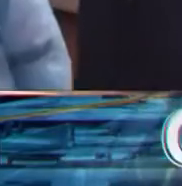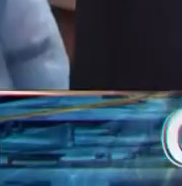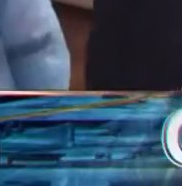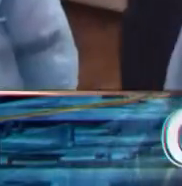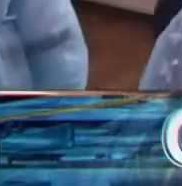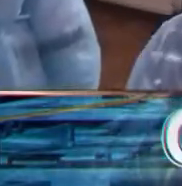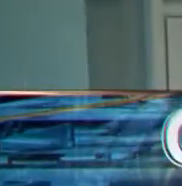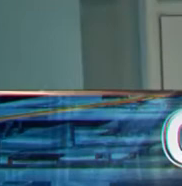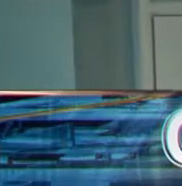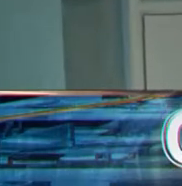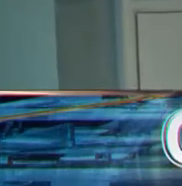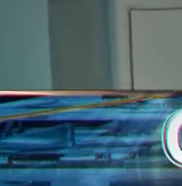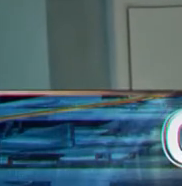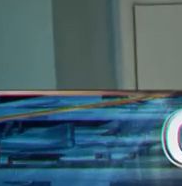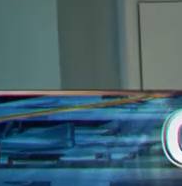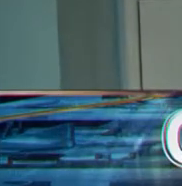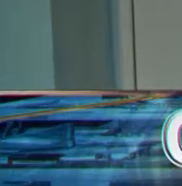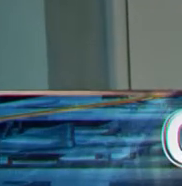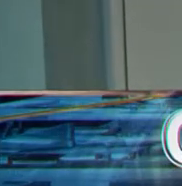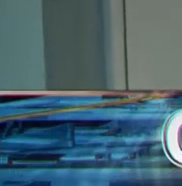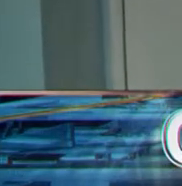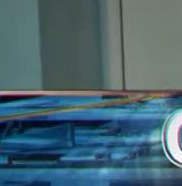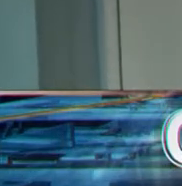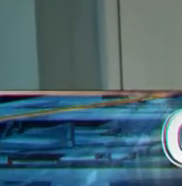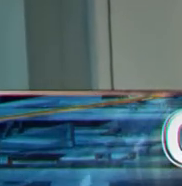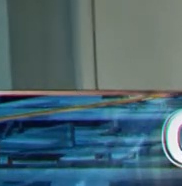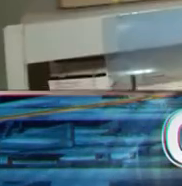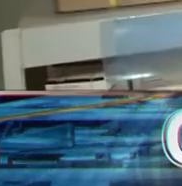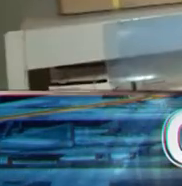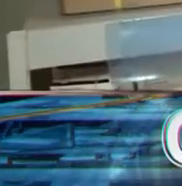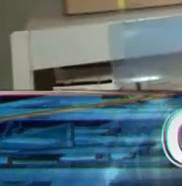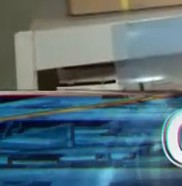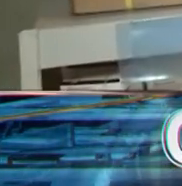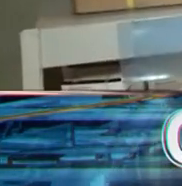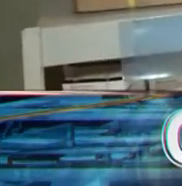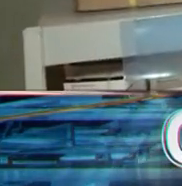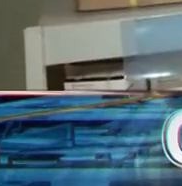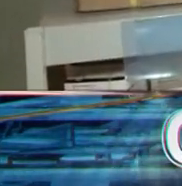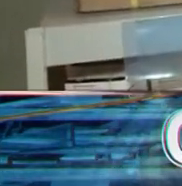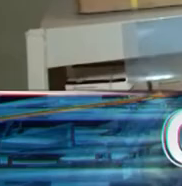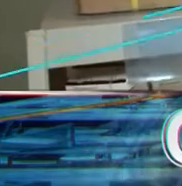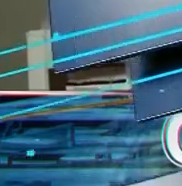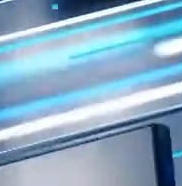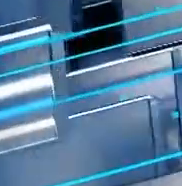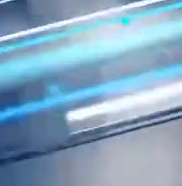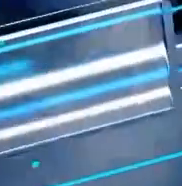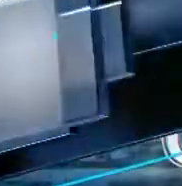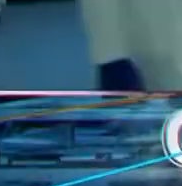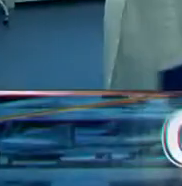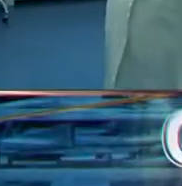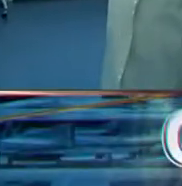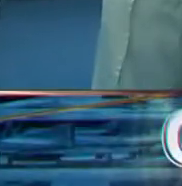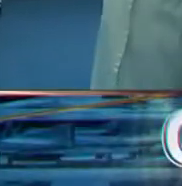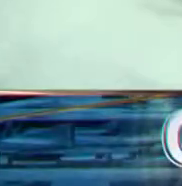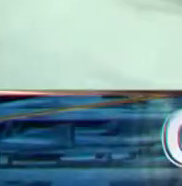На контроле. Вице-министр здравоохранения Республики Казахстан с рабочим визитом посетил Алматинскую область.